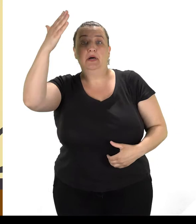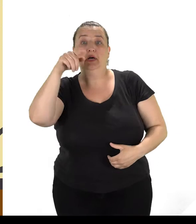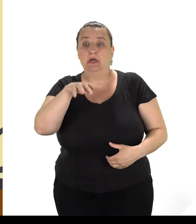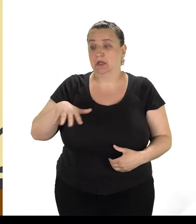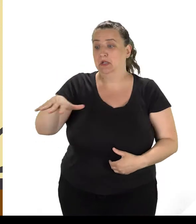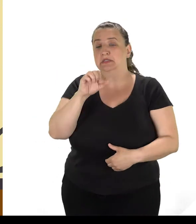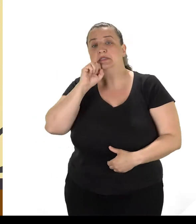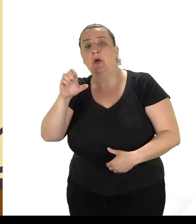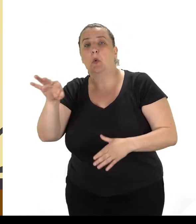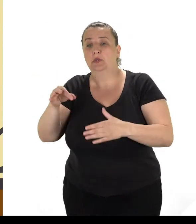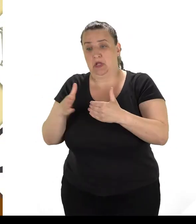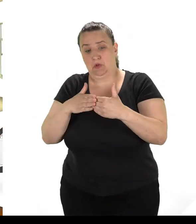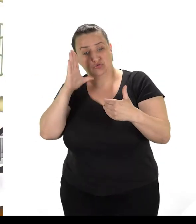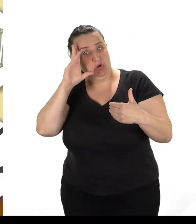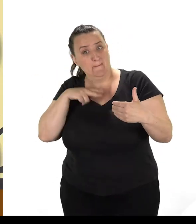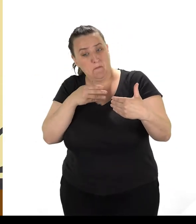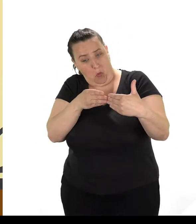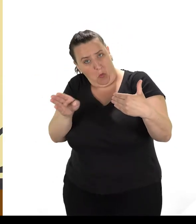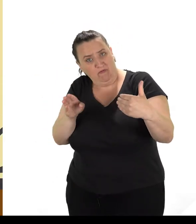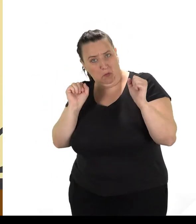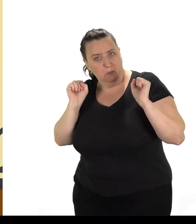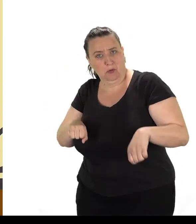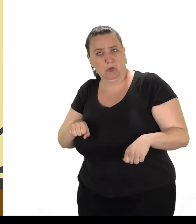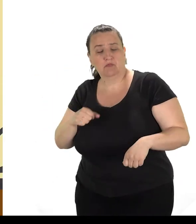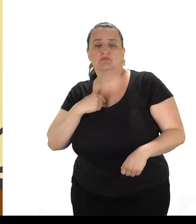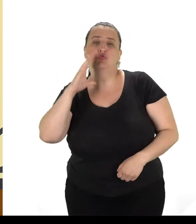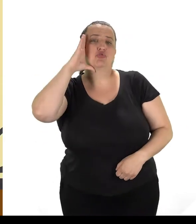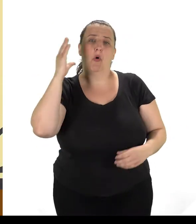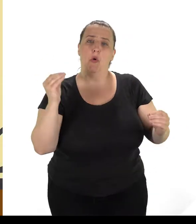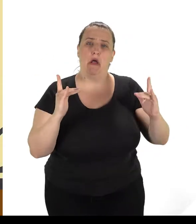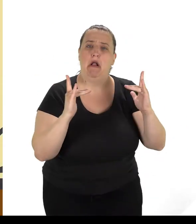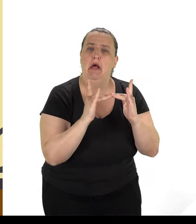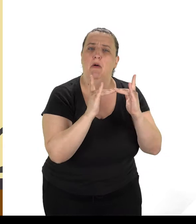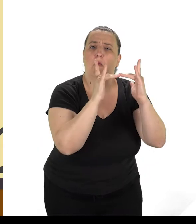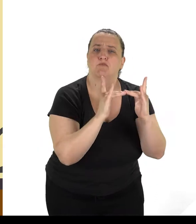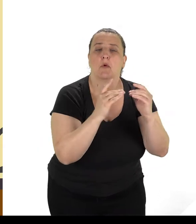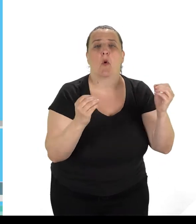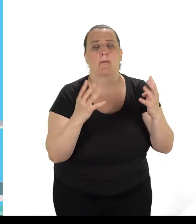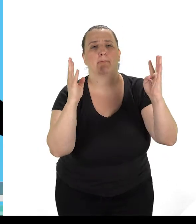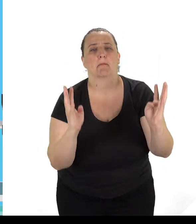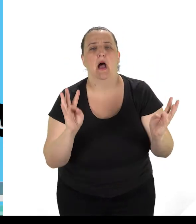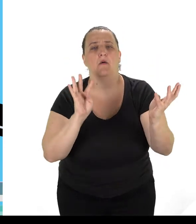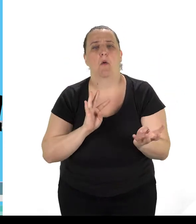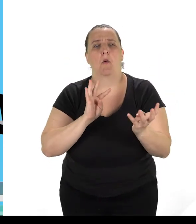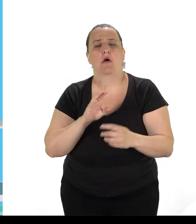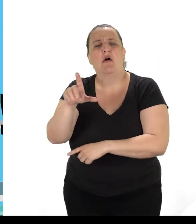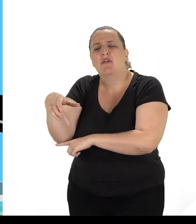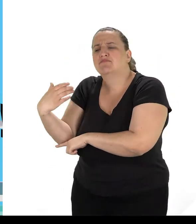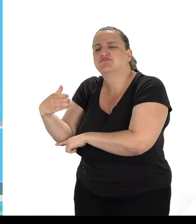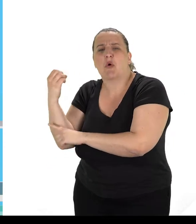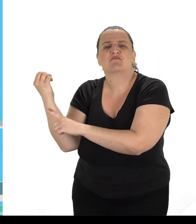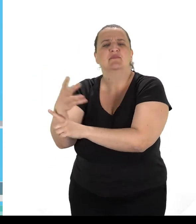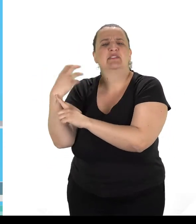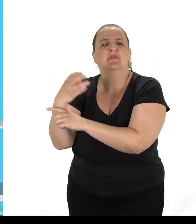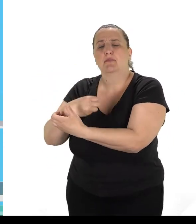porte ouverte, si elle est à proximité de la pièce de vie, dans un berceau d'appoint ou dans mon parc.